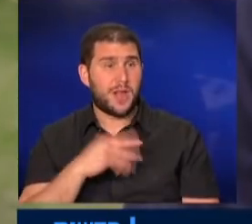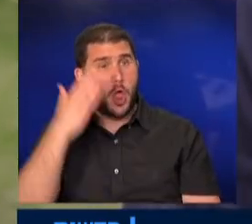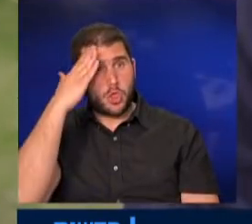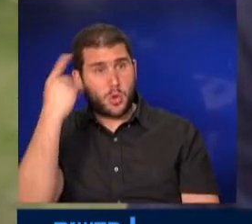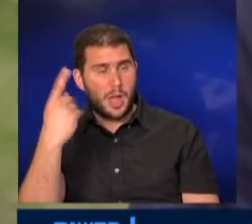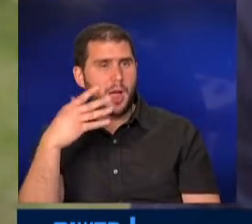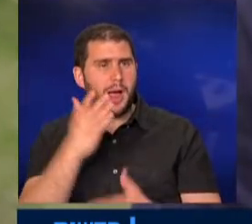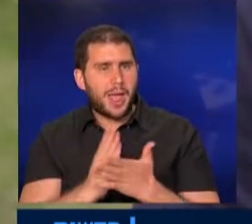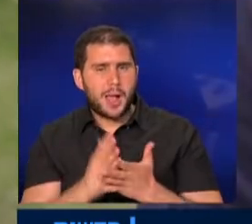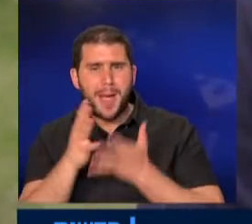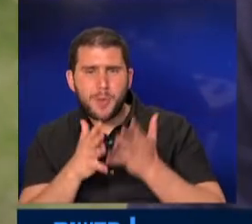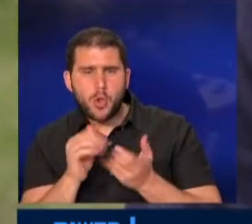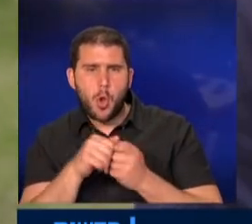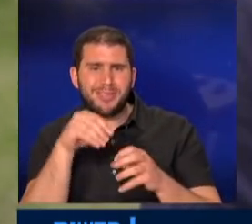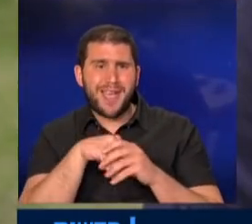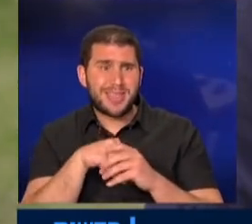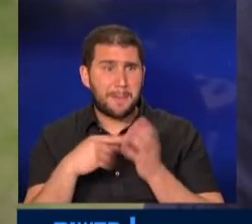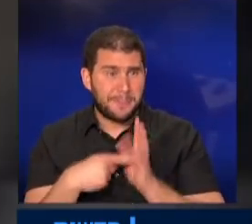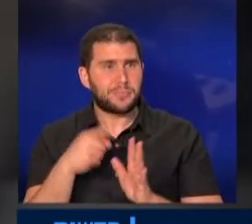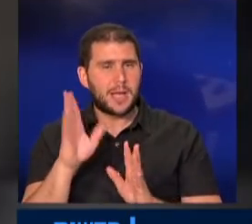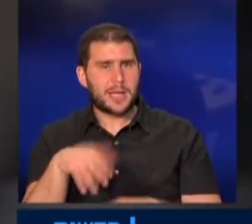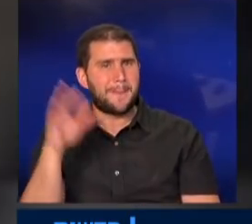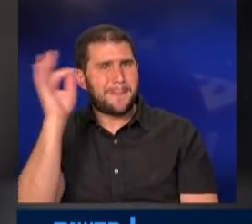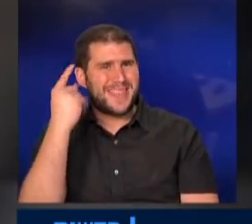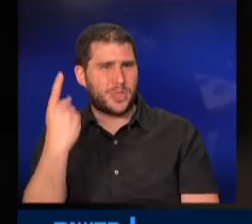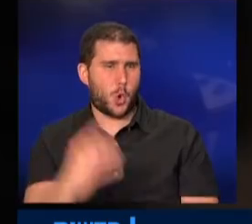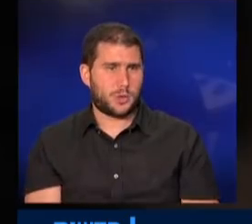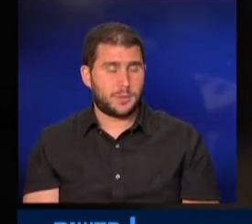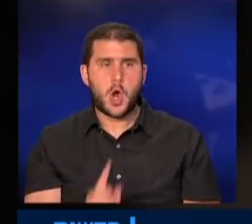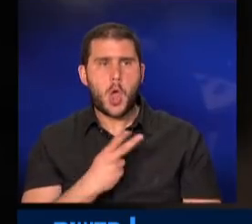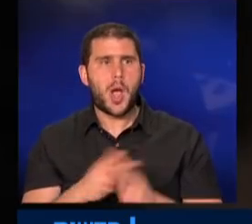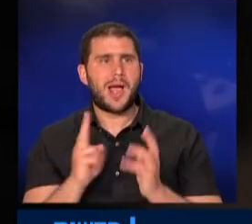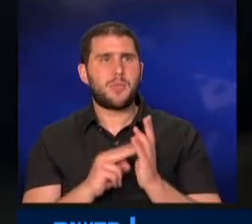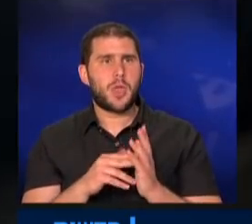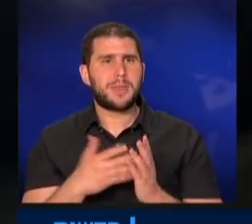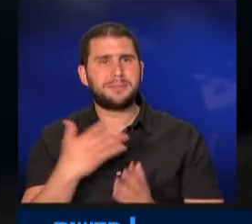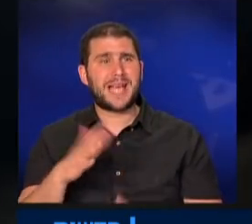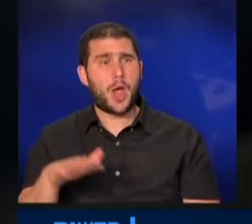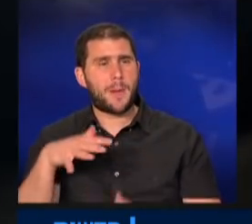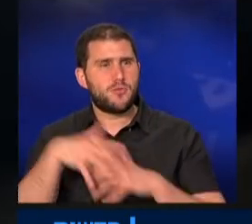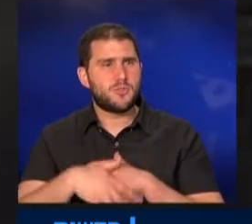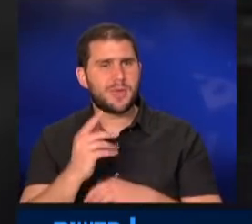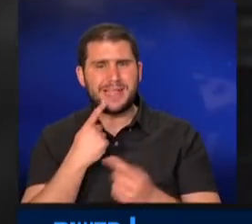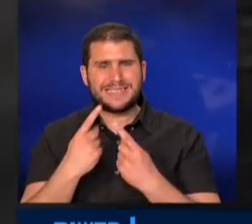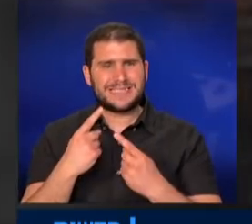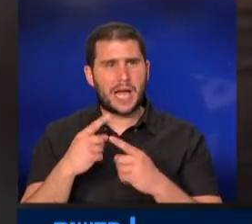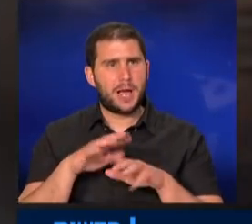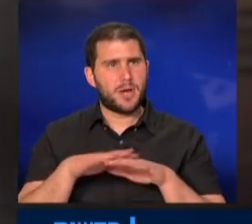חלק מהאמירות והתכנים שמגיעים, הם מגיעים גם בטיקטוק. ולא רק התמונות ממזרח אירופה משפיעות על השיח